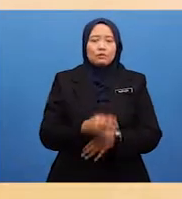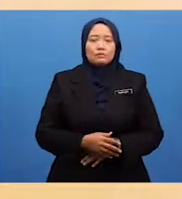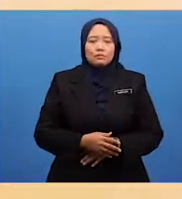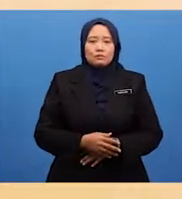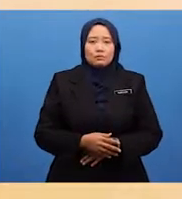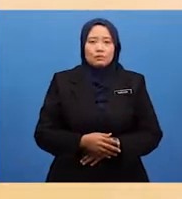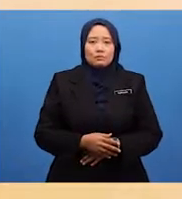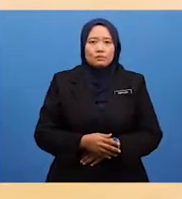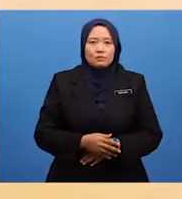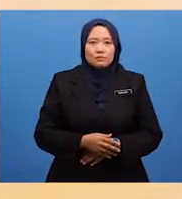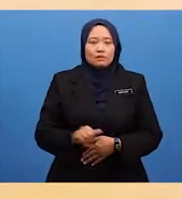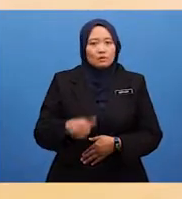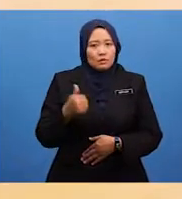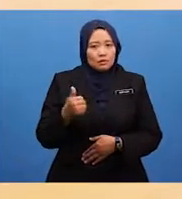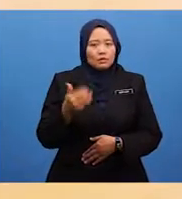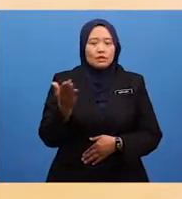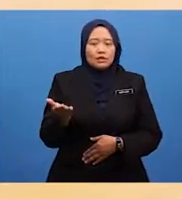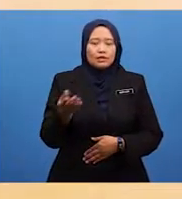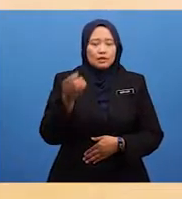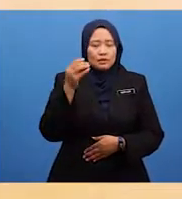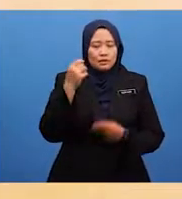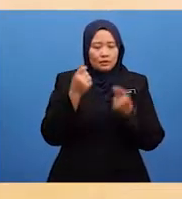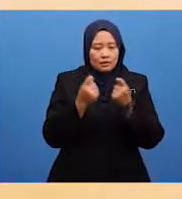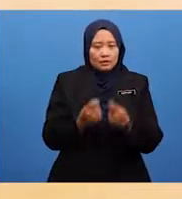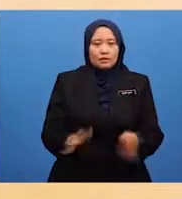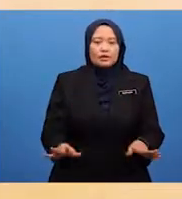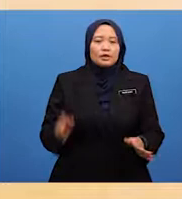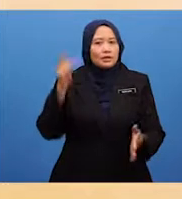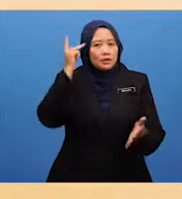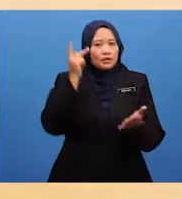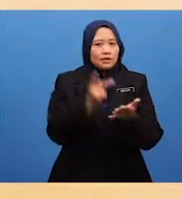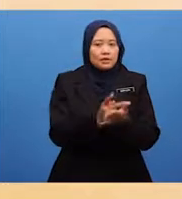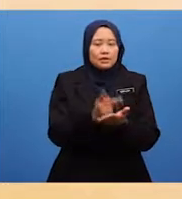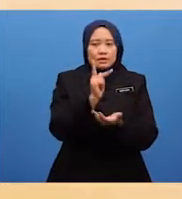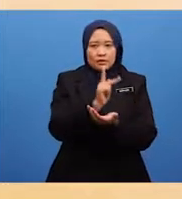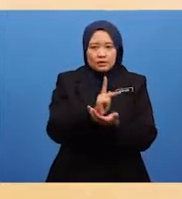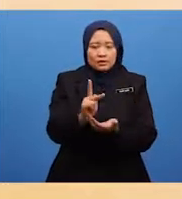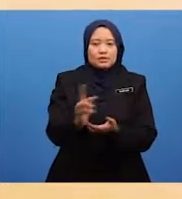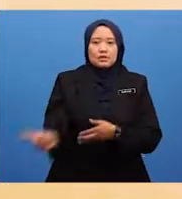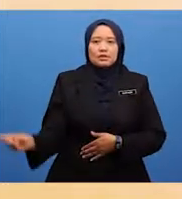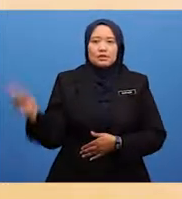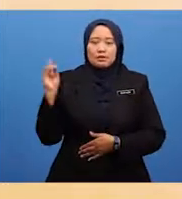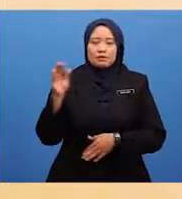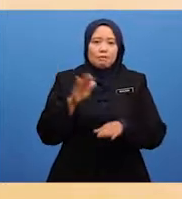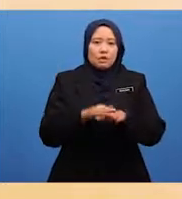Bagus, anda telah berjaya mengenal pasti kesan daya terhadap objek.